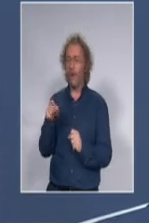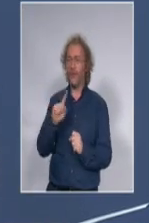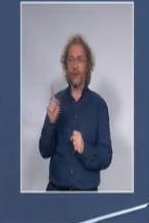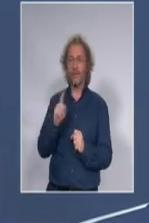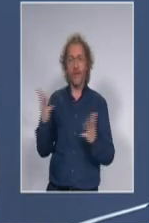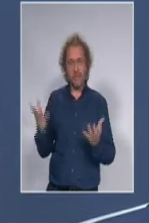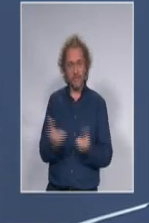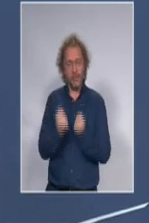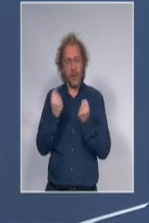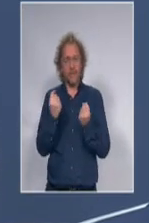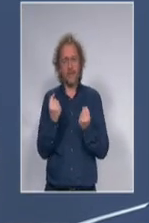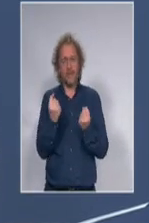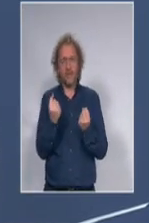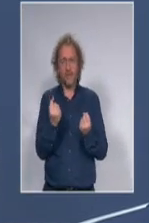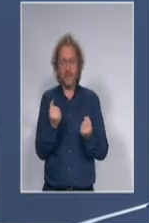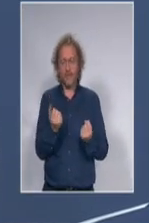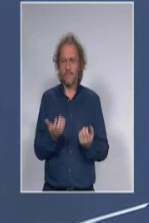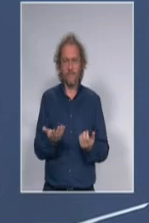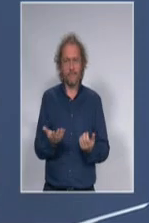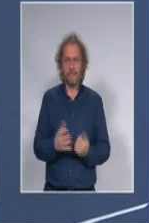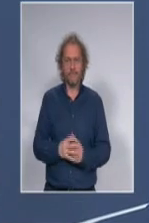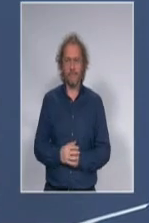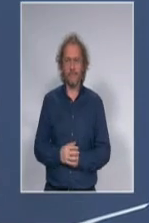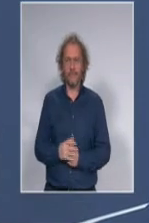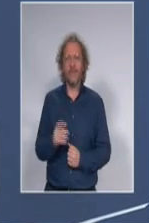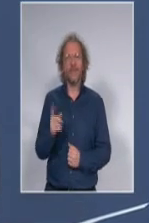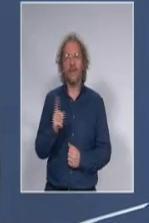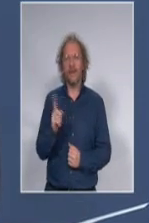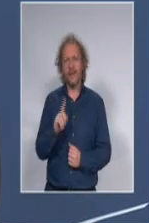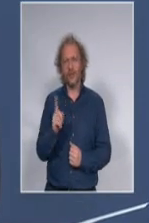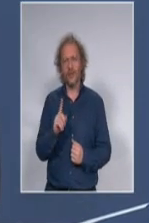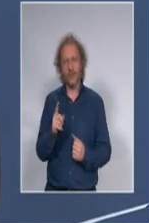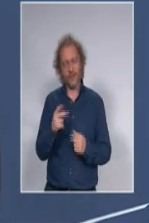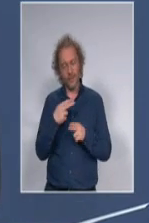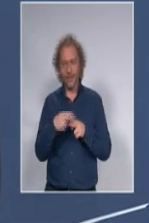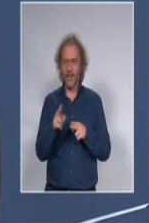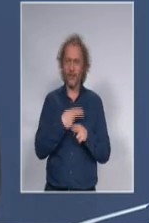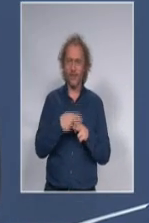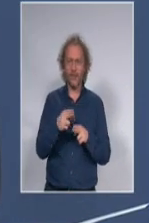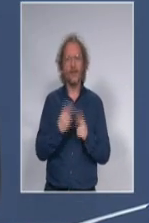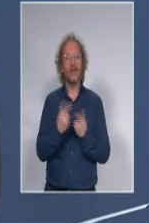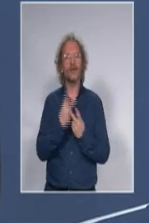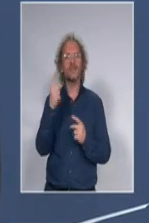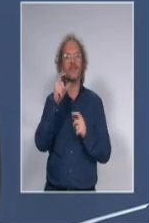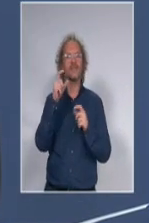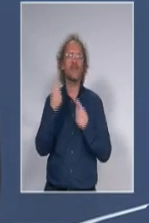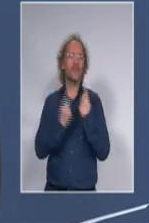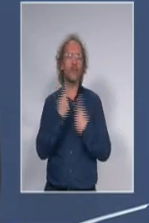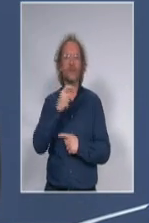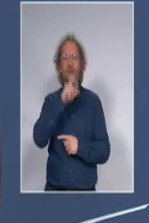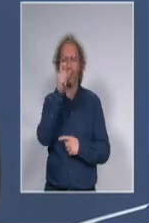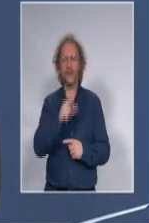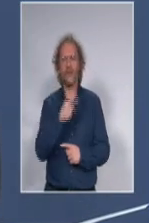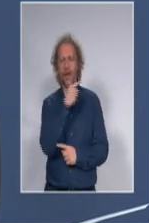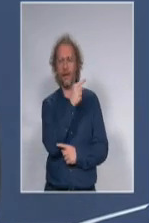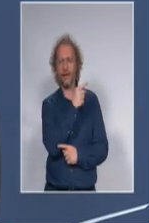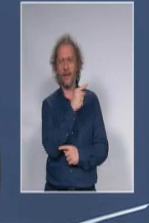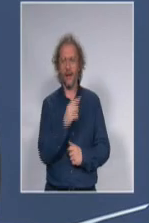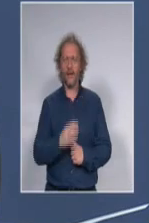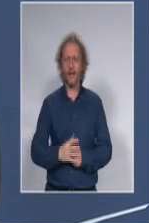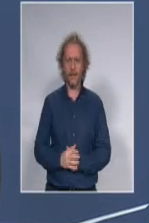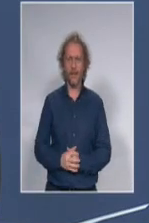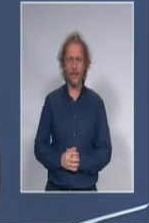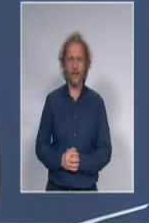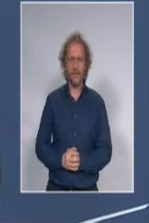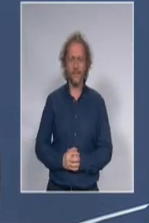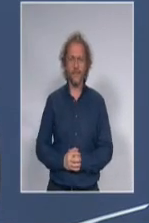u kojoj se danas nalaze ljudi u Bergamu ili Breši. Dakle, to je da možemo da